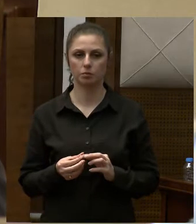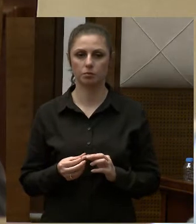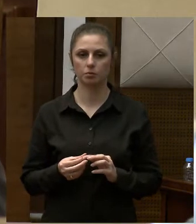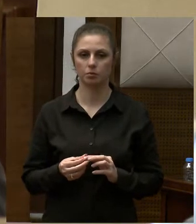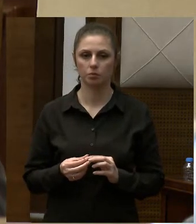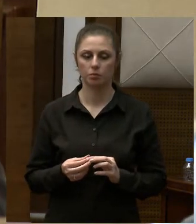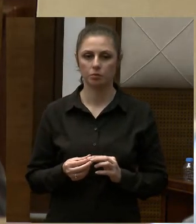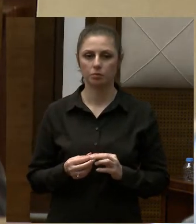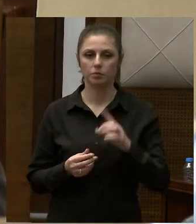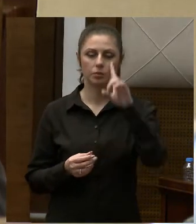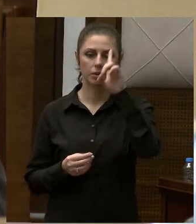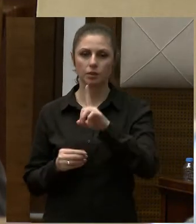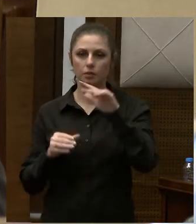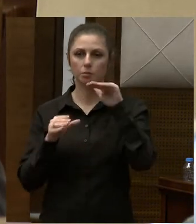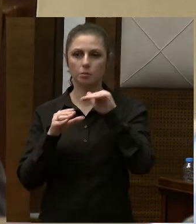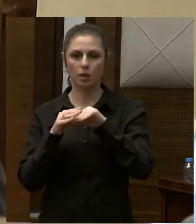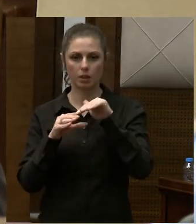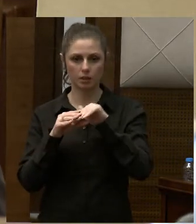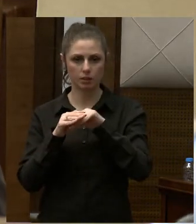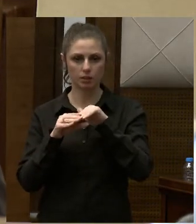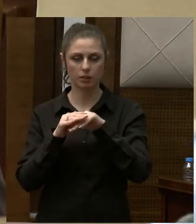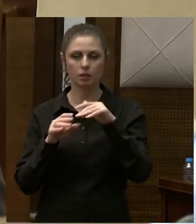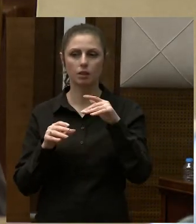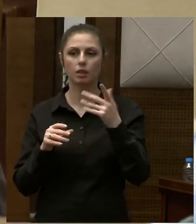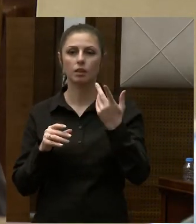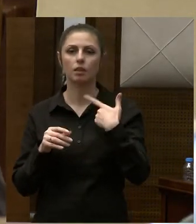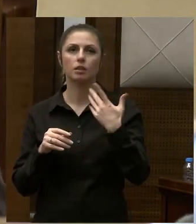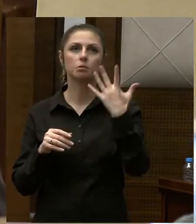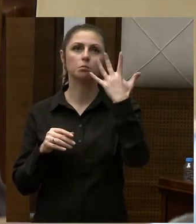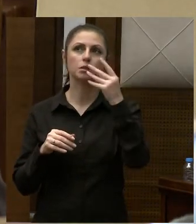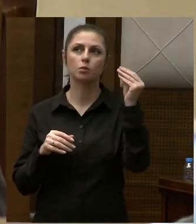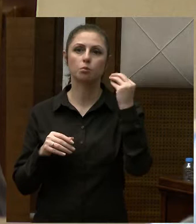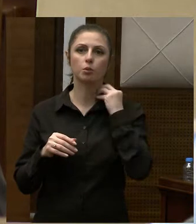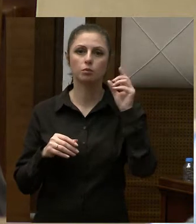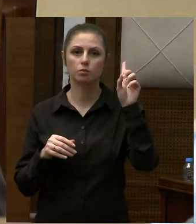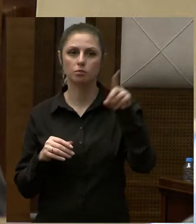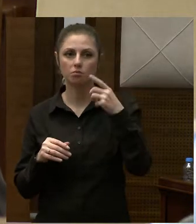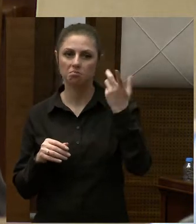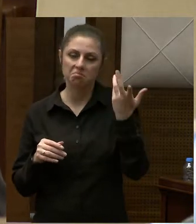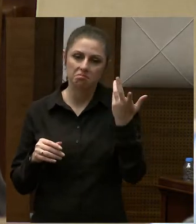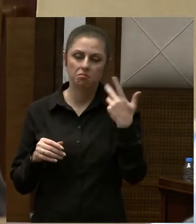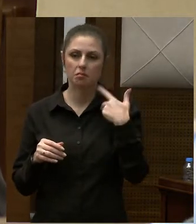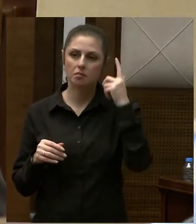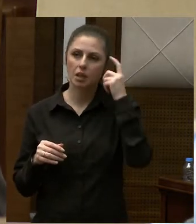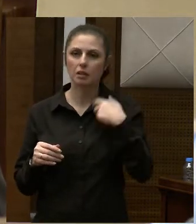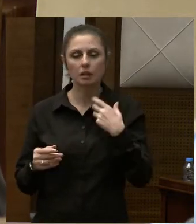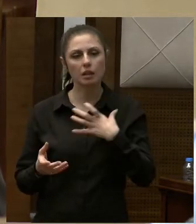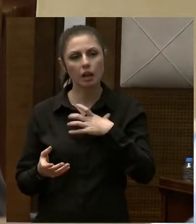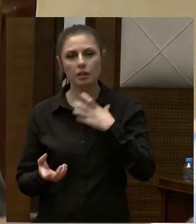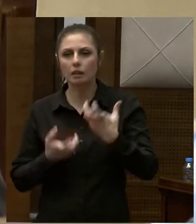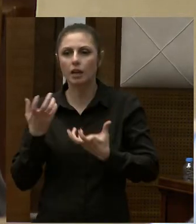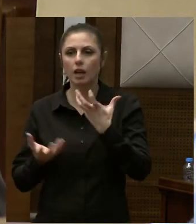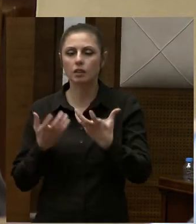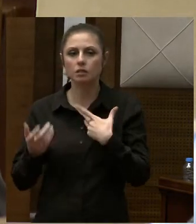yok. Yani ilk mecliste daha kalkıp da 5 milyon borçlanma istemek abesle iştigal. Kendi kaynaklarımızı kullansın arkadaşlarımız.